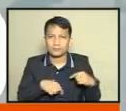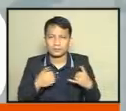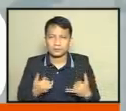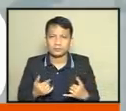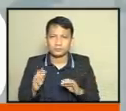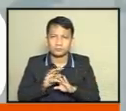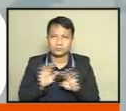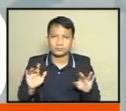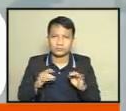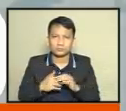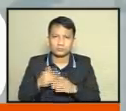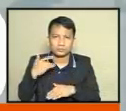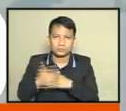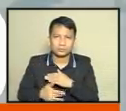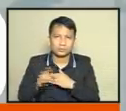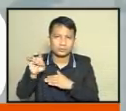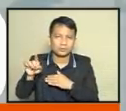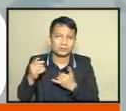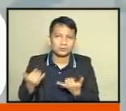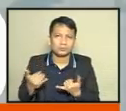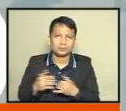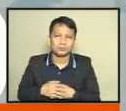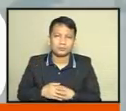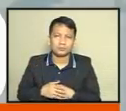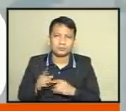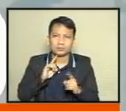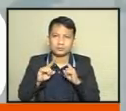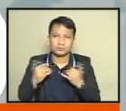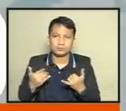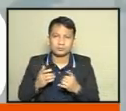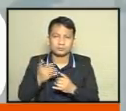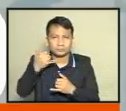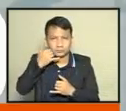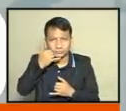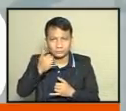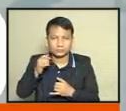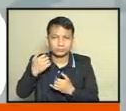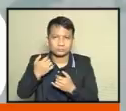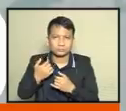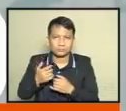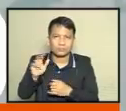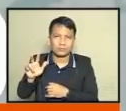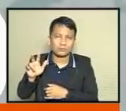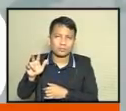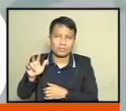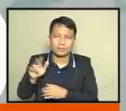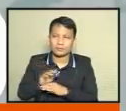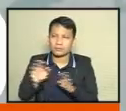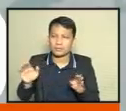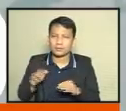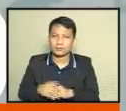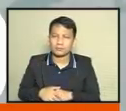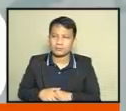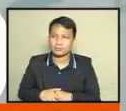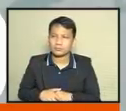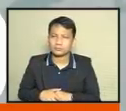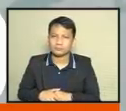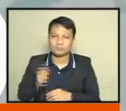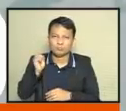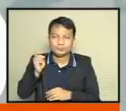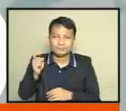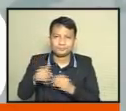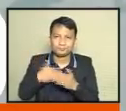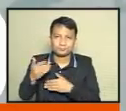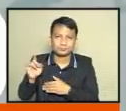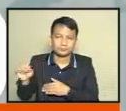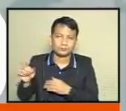kasi maaga pa po doon ngayon, sir, wala pa kami nakakausap kahit tumatawag po kami kanina. Mga 3 pa po kasi yan, 2-4 ang nila. Ma'am, pakibilis-bilisan lang